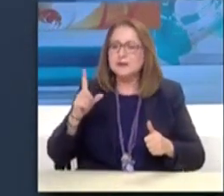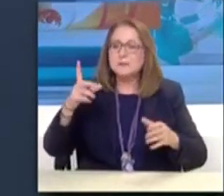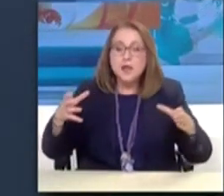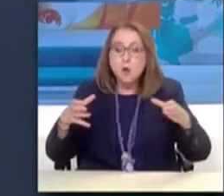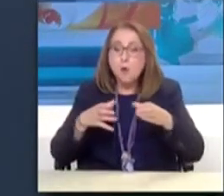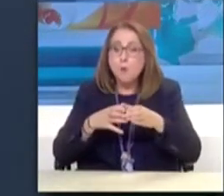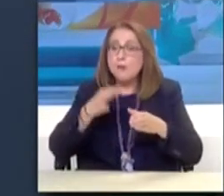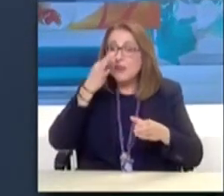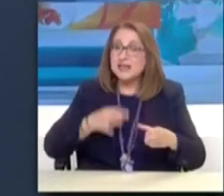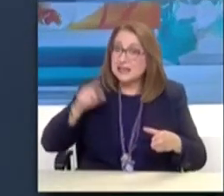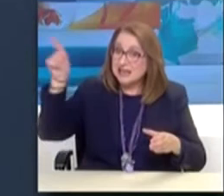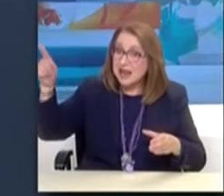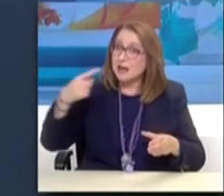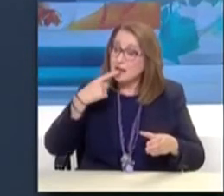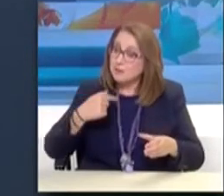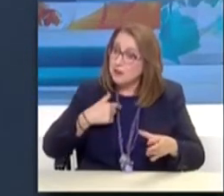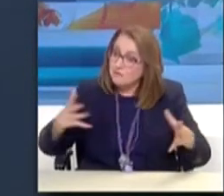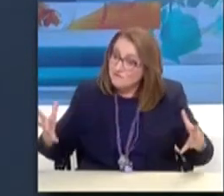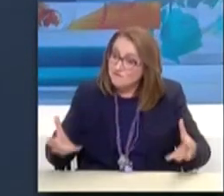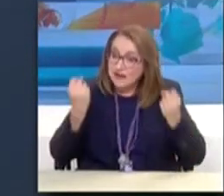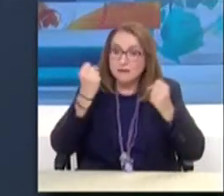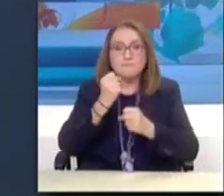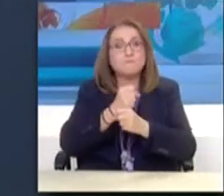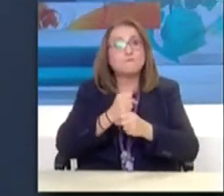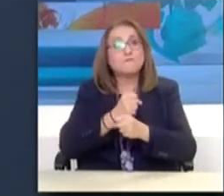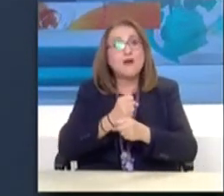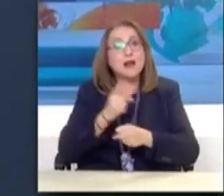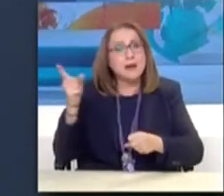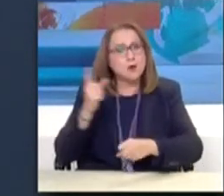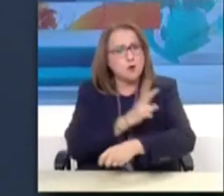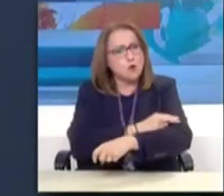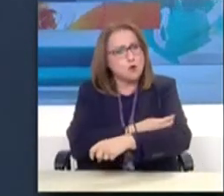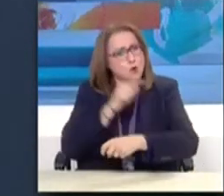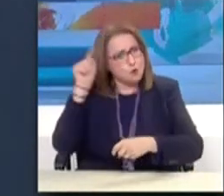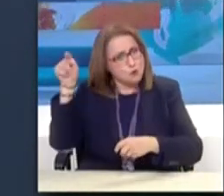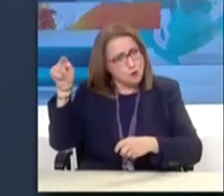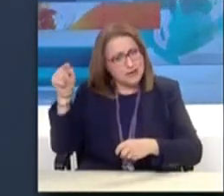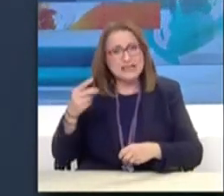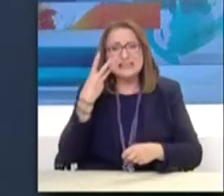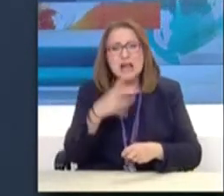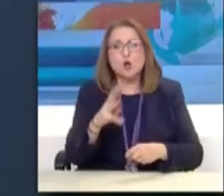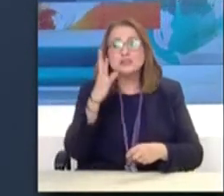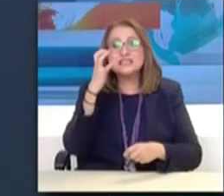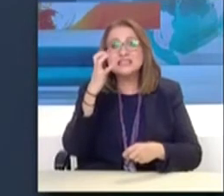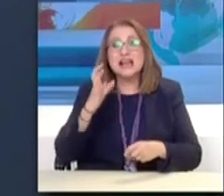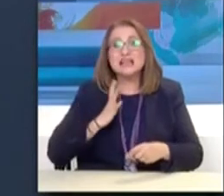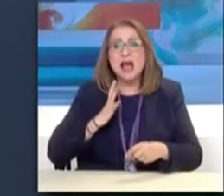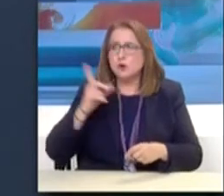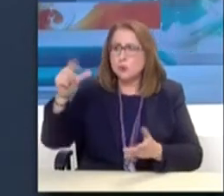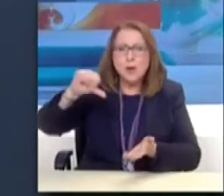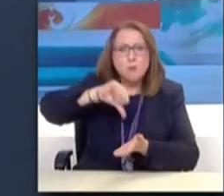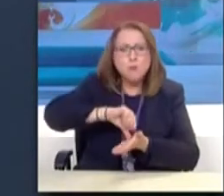Κίνα ανακοίνωσε θεραπευτική χρήση νέου φαρμάκου σε κλινική μελέτη 340 ασθενών στο Γουχάν και στο